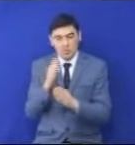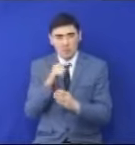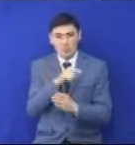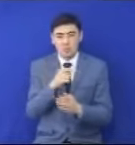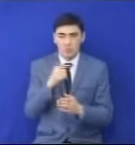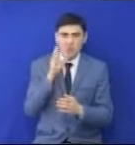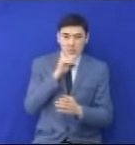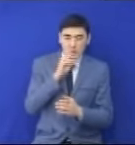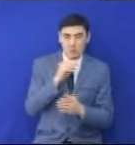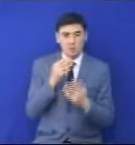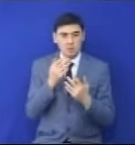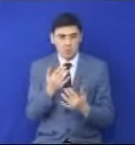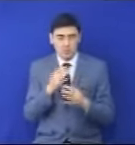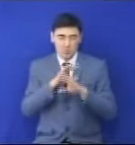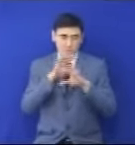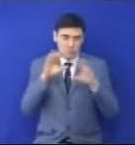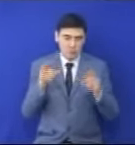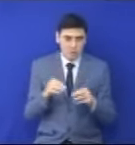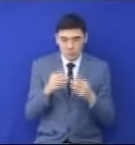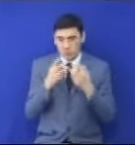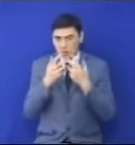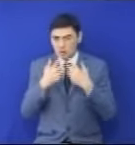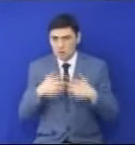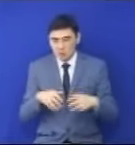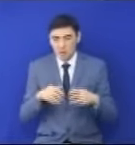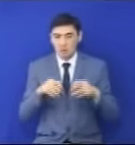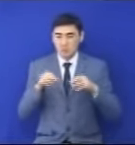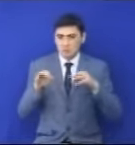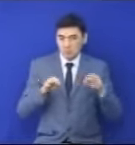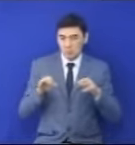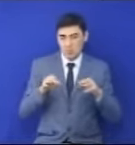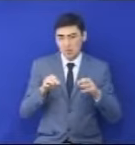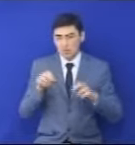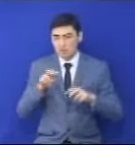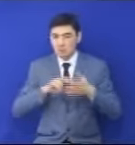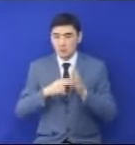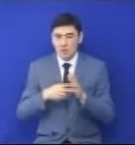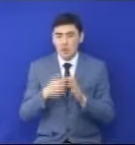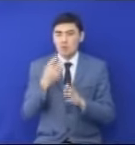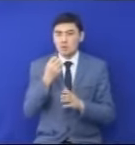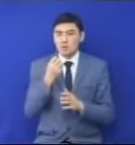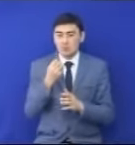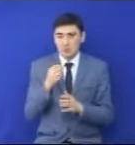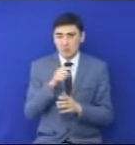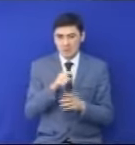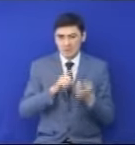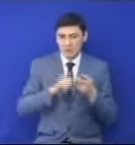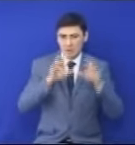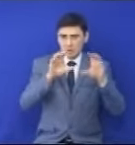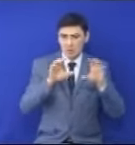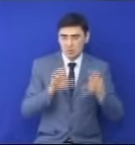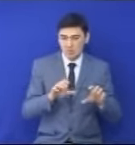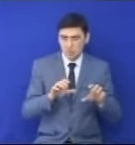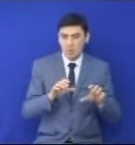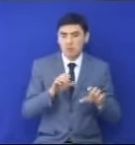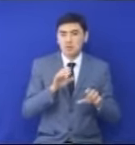мүмкіндіктерін қайта қарастыру керек. Бүгінде инвесторлардан түскен ұсыныстар алдымен тікелей мемлекеттік кепілдікке негізделген. Бұл қолдануға болатын заң нормативтік